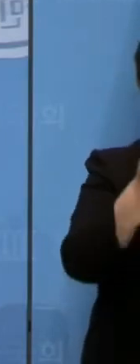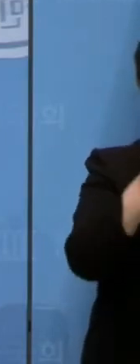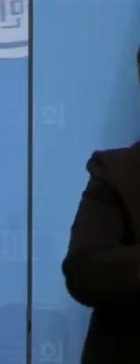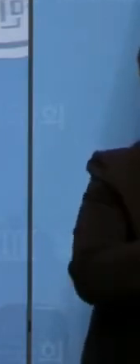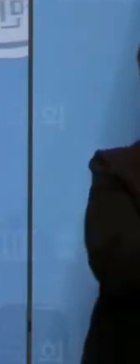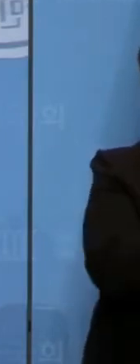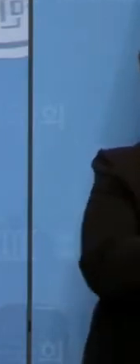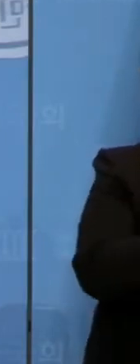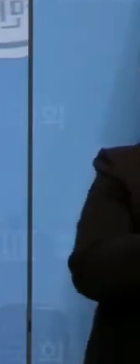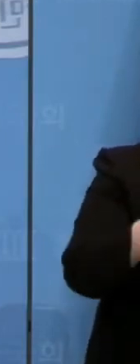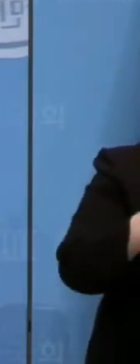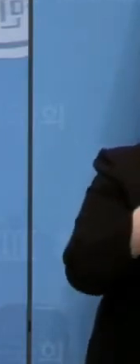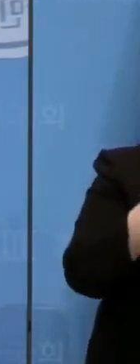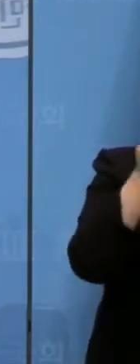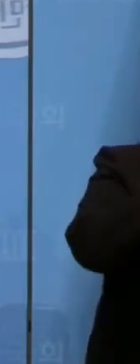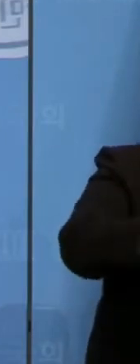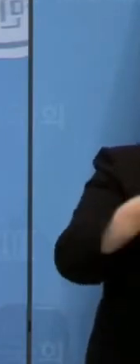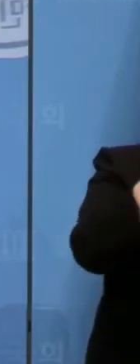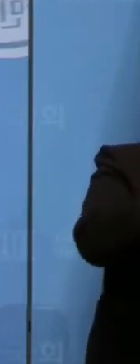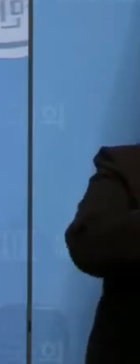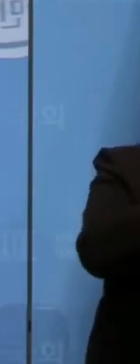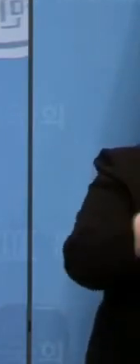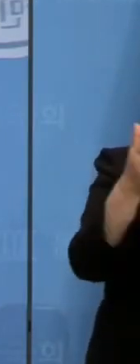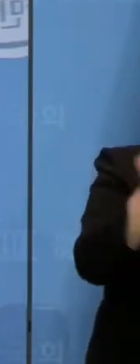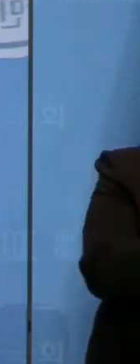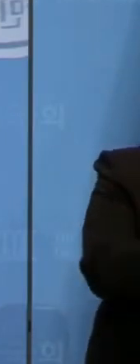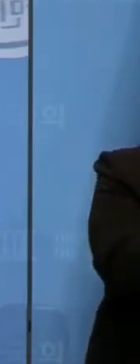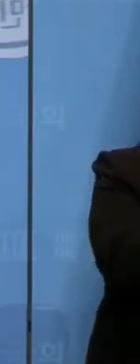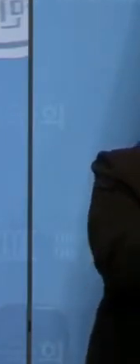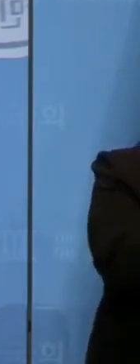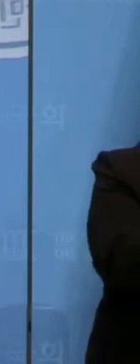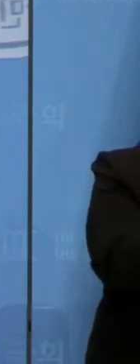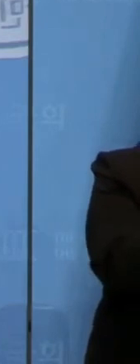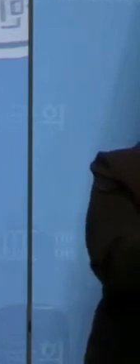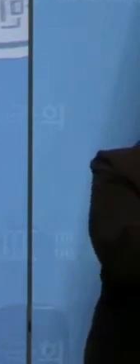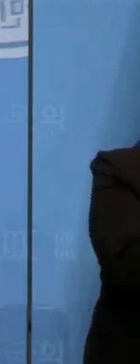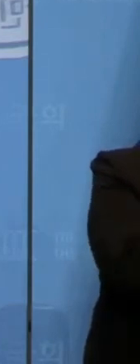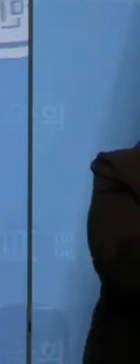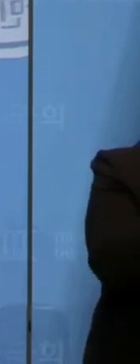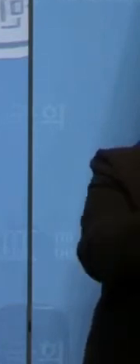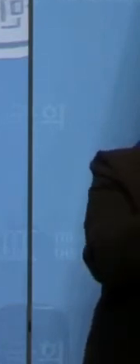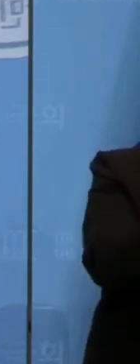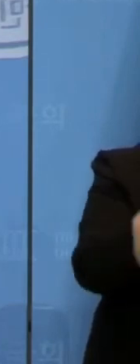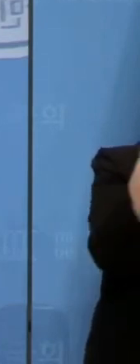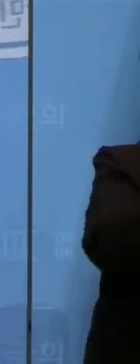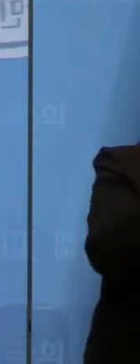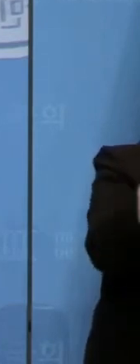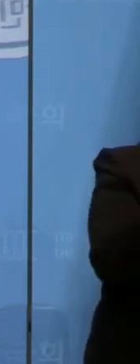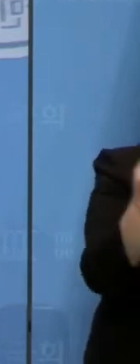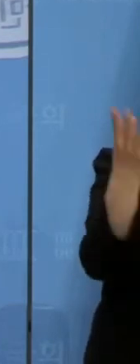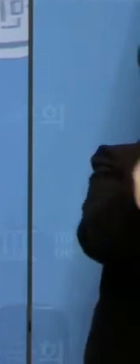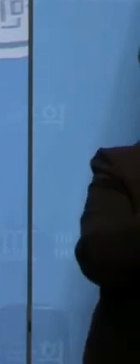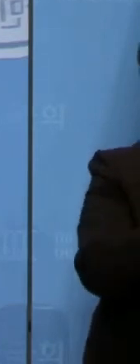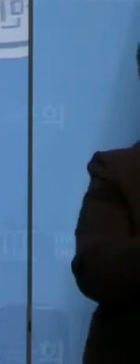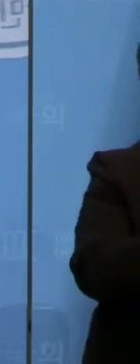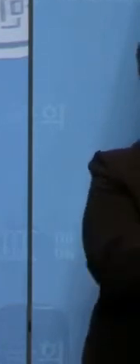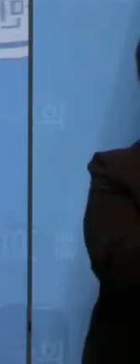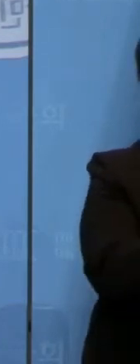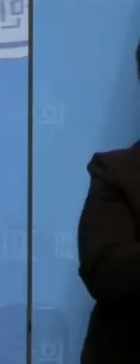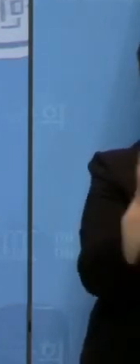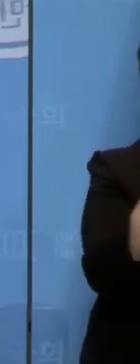국영 석유가스 회사 모지가 소유하고 있는 지분입니다. 모지는 작년에 2,200억 원을